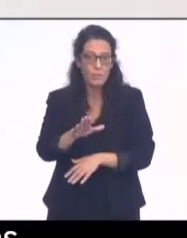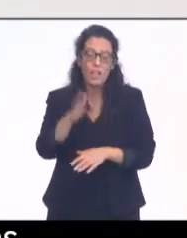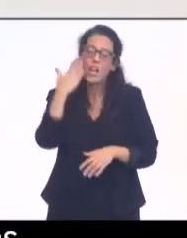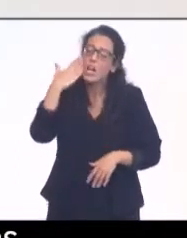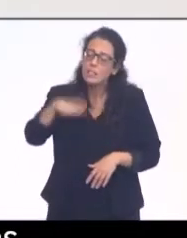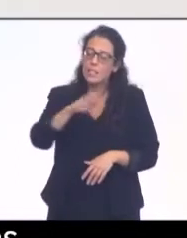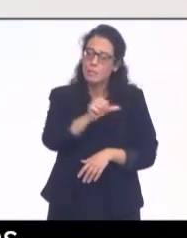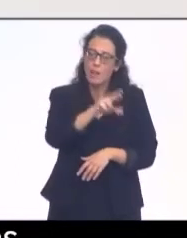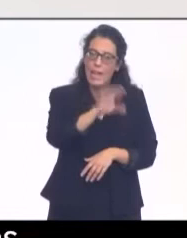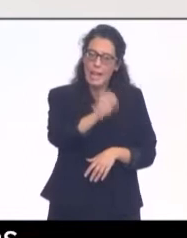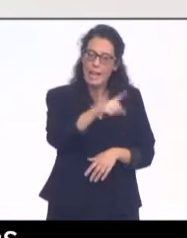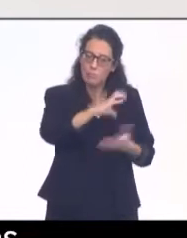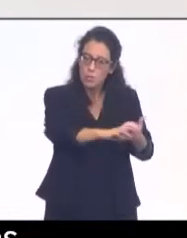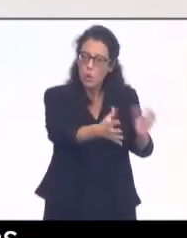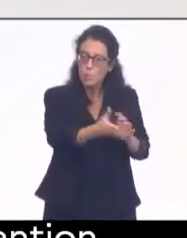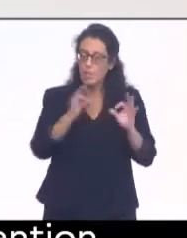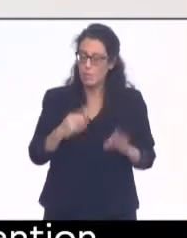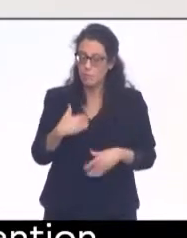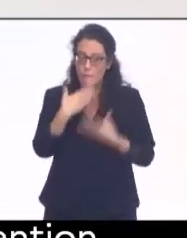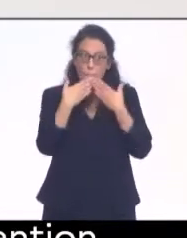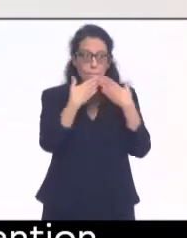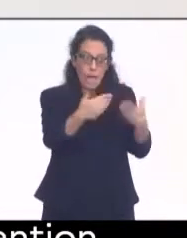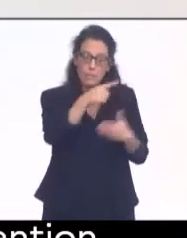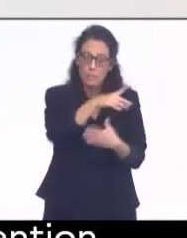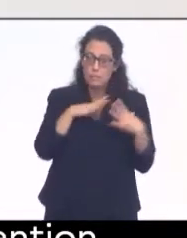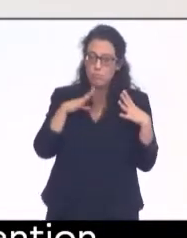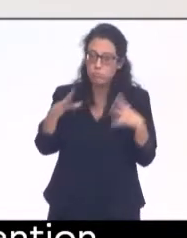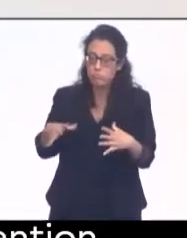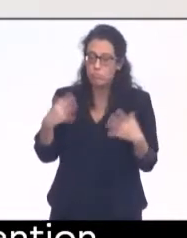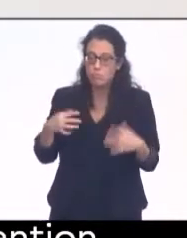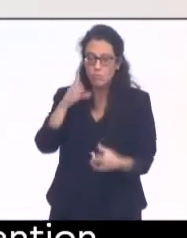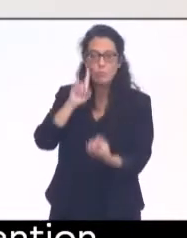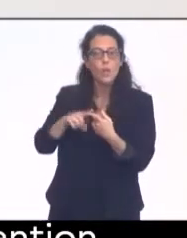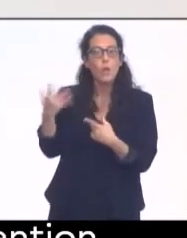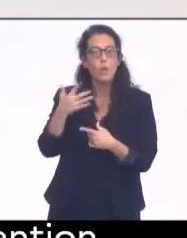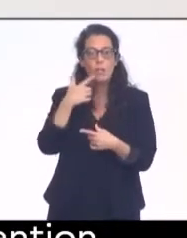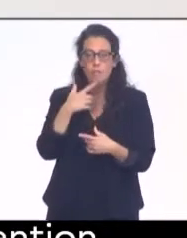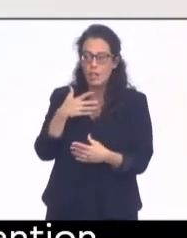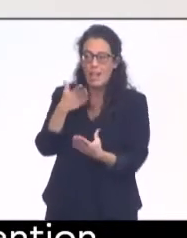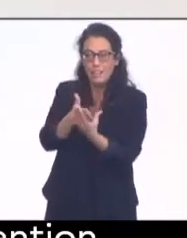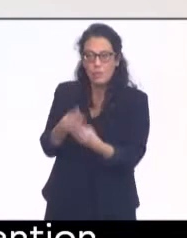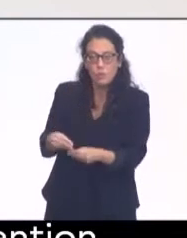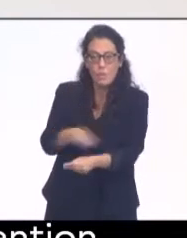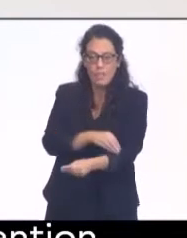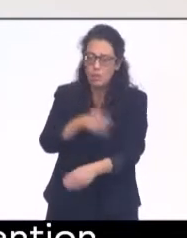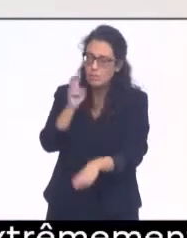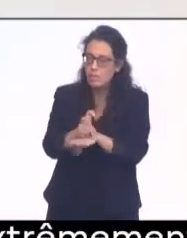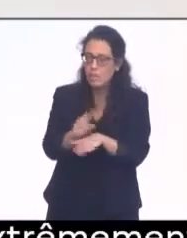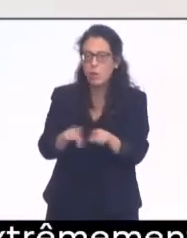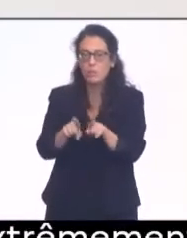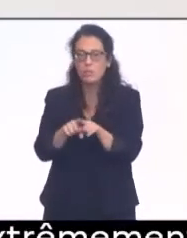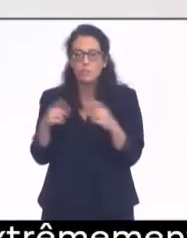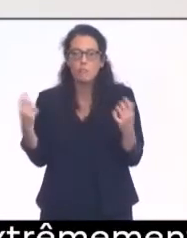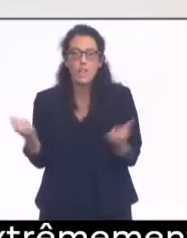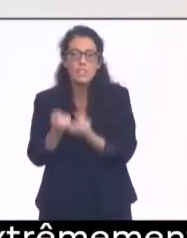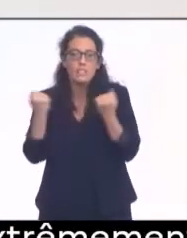je tiens officiellement à les remercier de leur mobilisation pour justement maintenir l'intervention précoce, maintenir toute l'activité avec